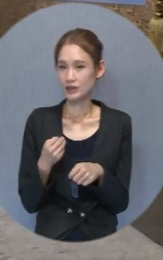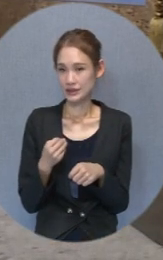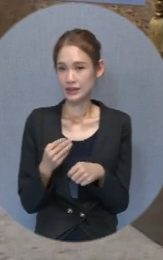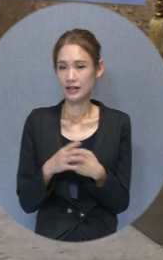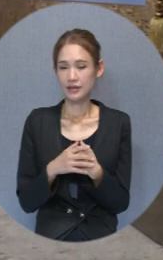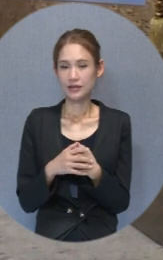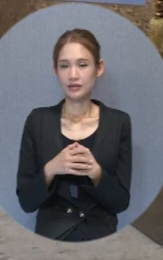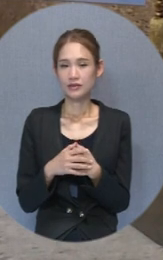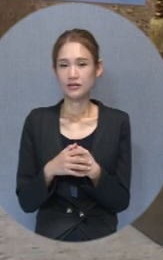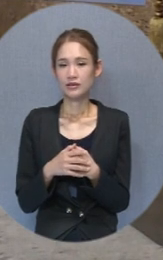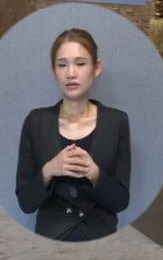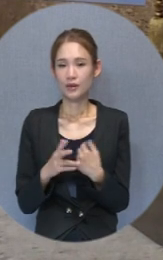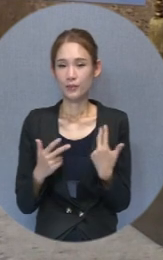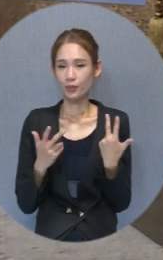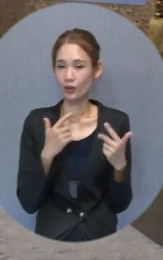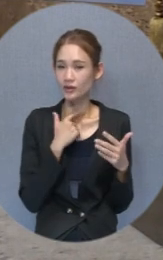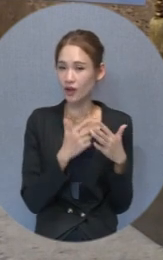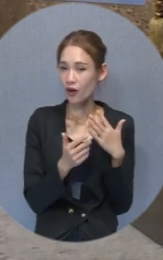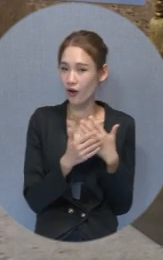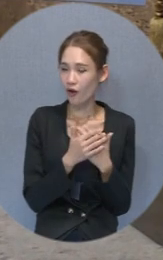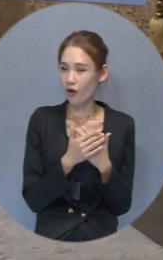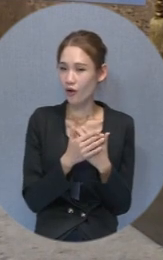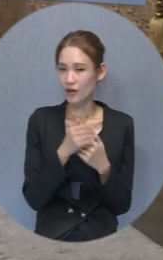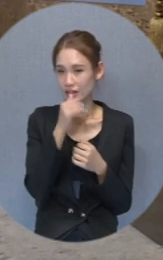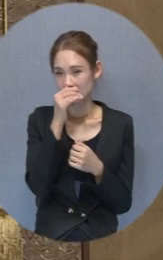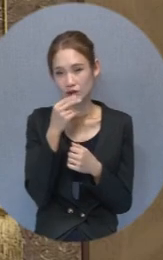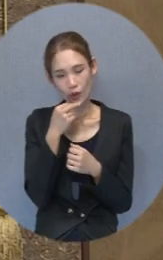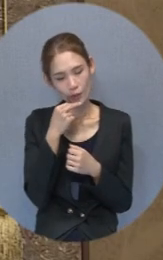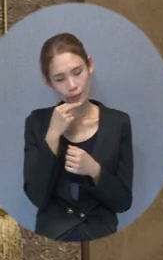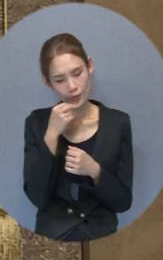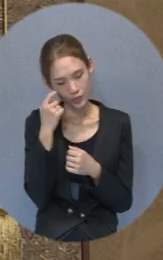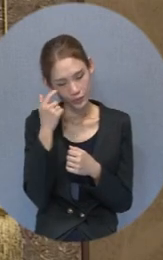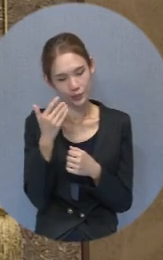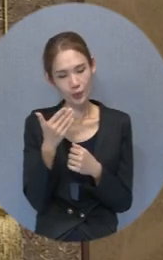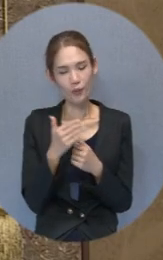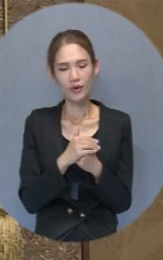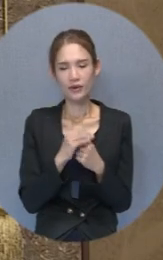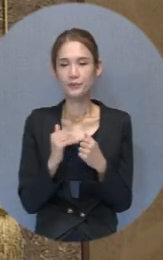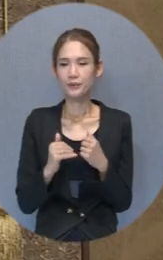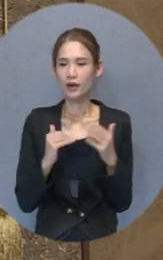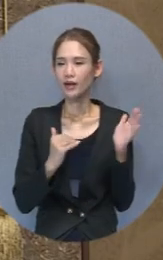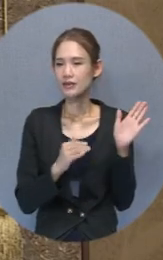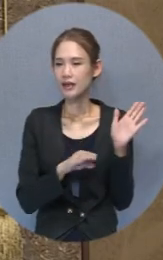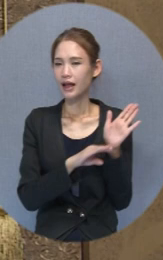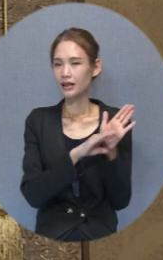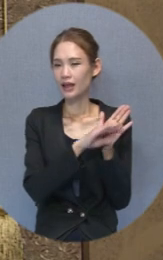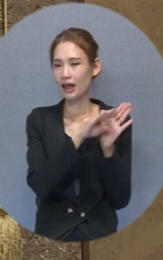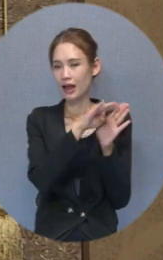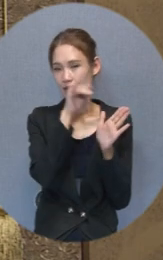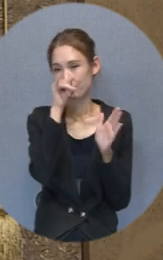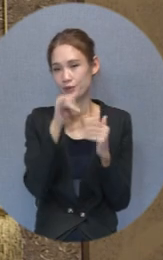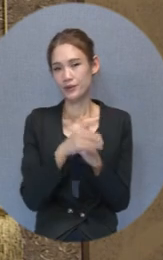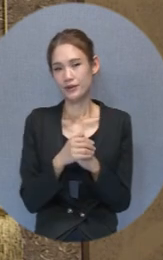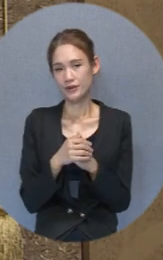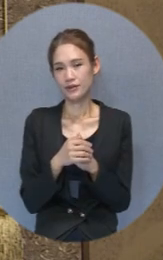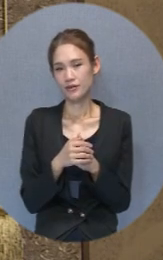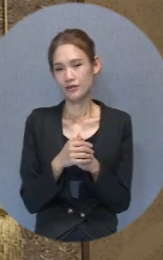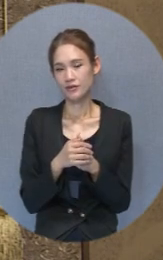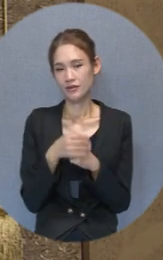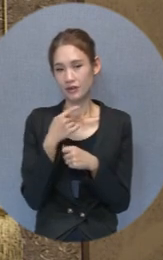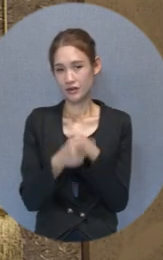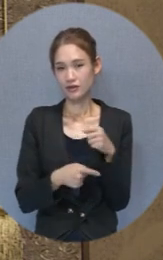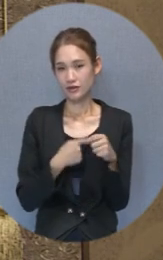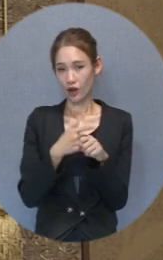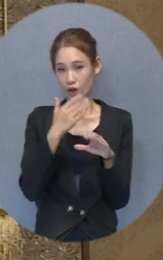되고, 그리고 봉사 경험은 어느 정도 있는지, 네. 난이도가 있거든요. 그리고 또 이제 저희가